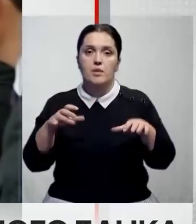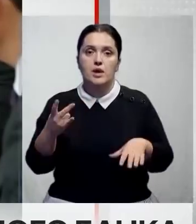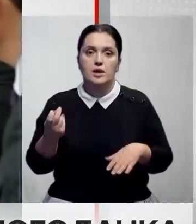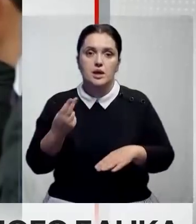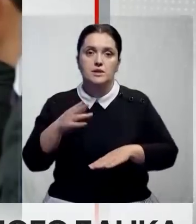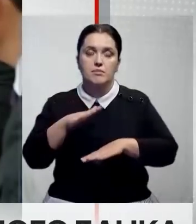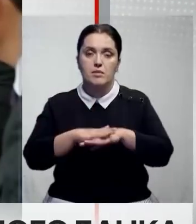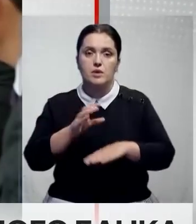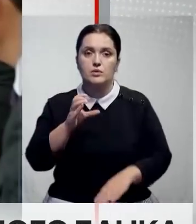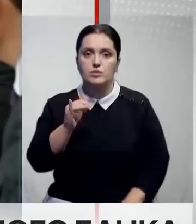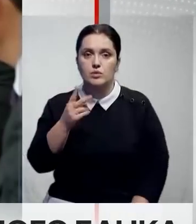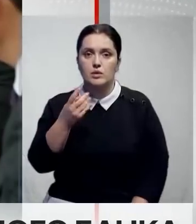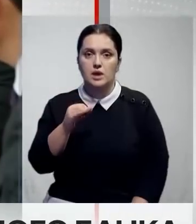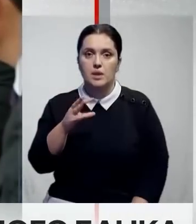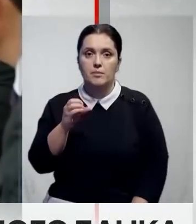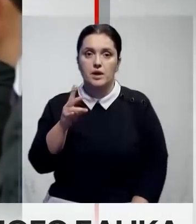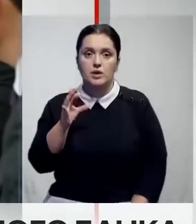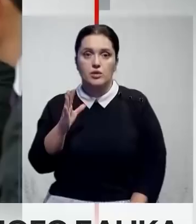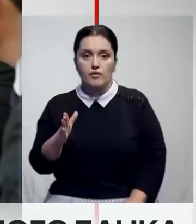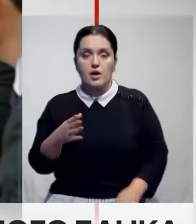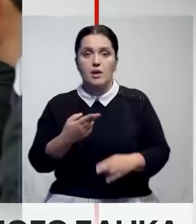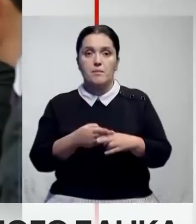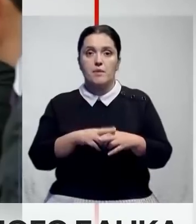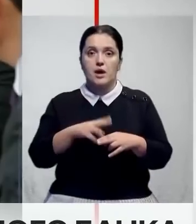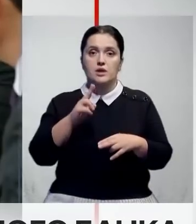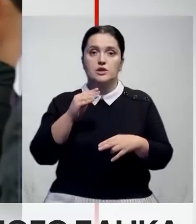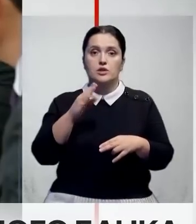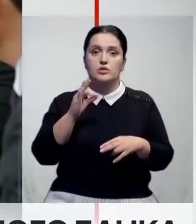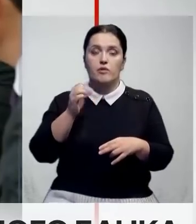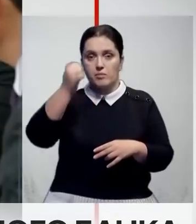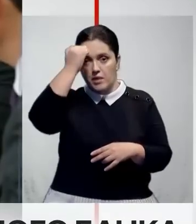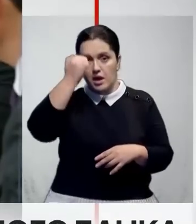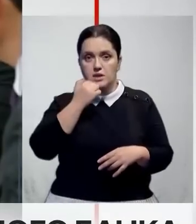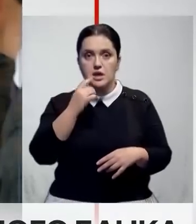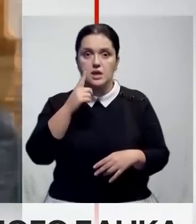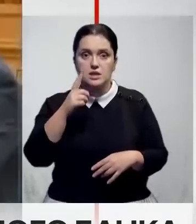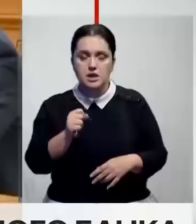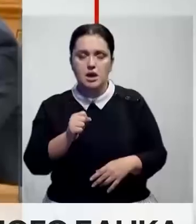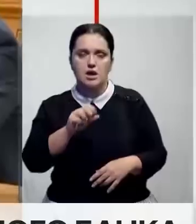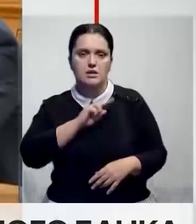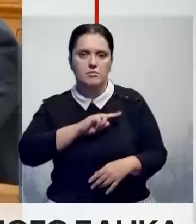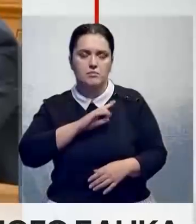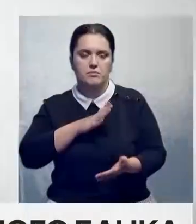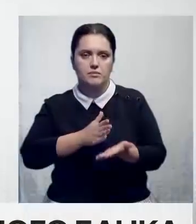председателя Нацбанка Тимура Сулейменова. Галымжан Пирматов, Касым-Жомарт Токаев поблагодарил за проделанную работу.